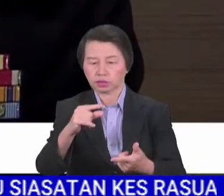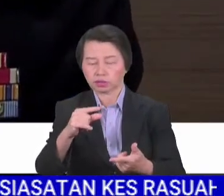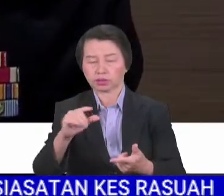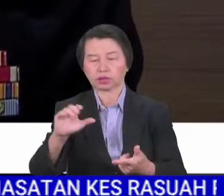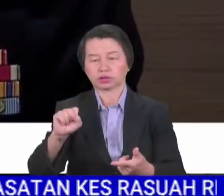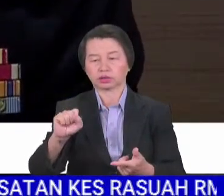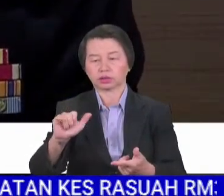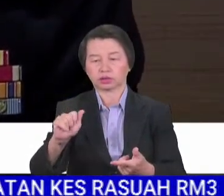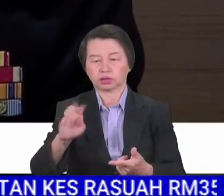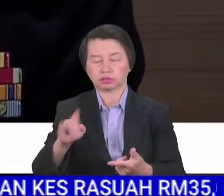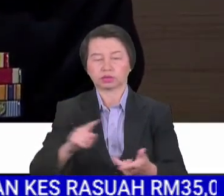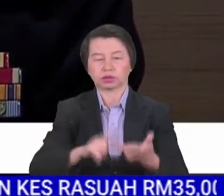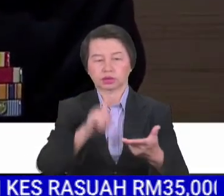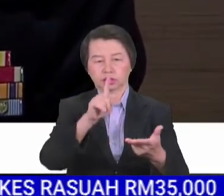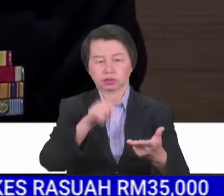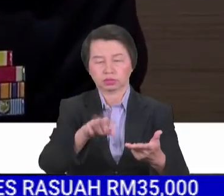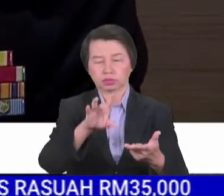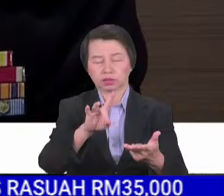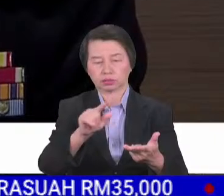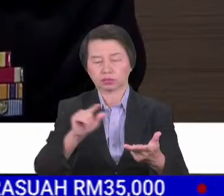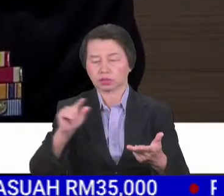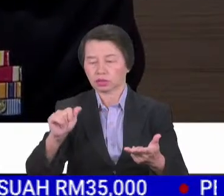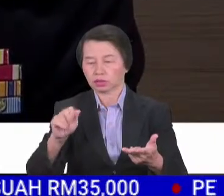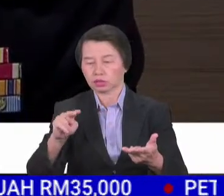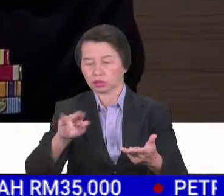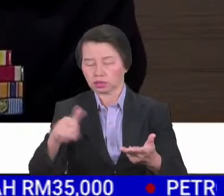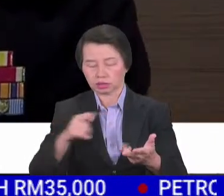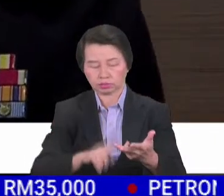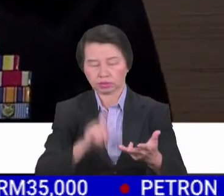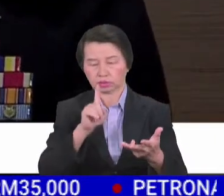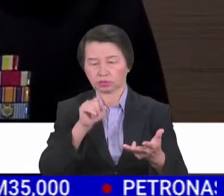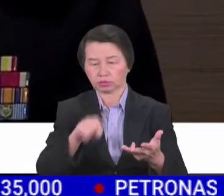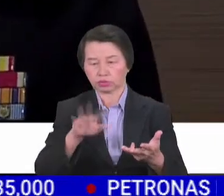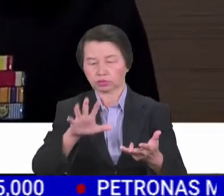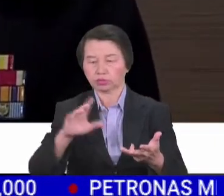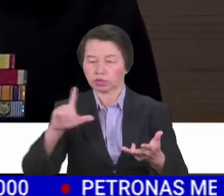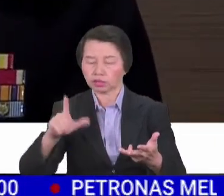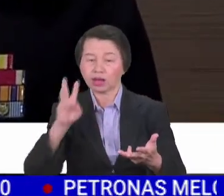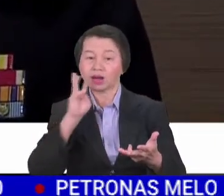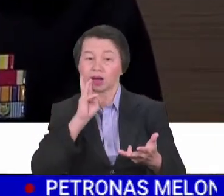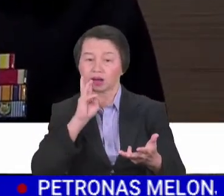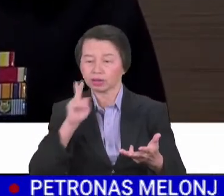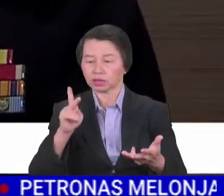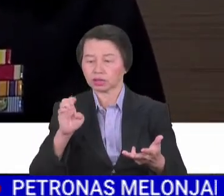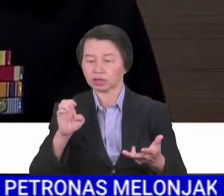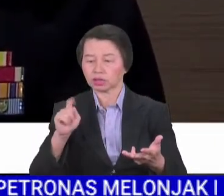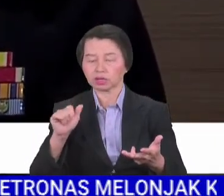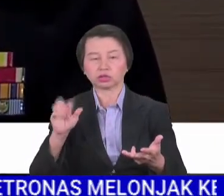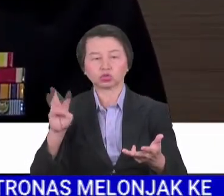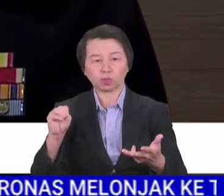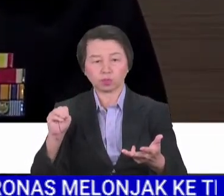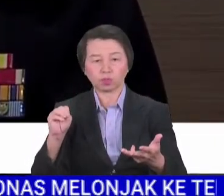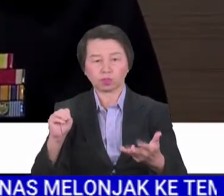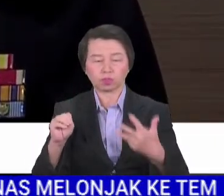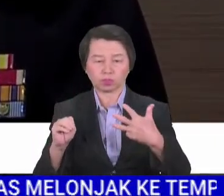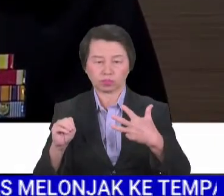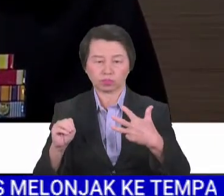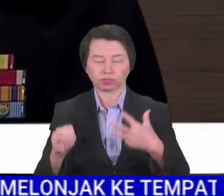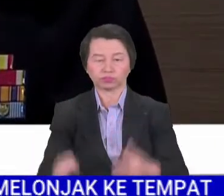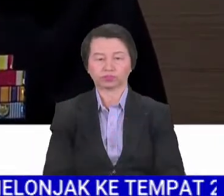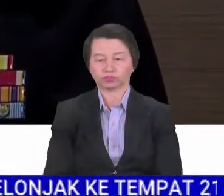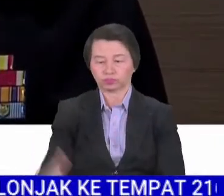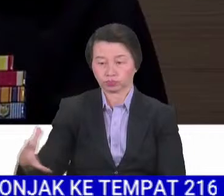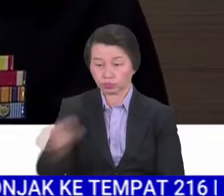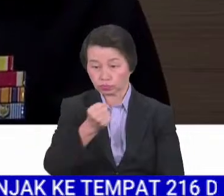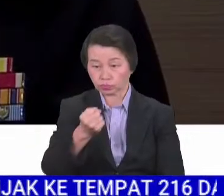syabu, 1.85 gram ganja dan 1.5 liter air ketum. Rampasan dadah tertinggi dilakukan